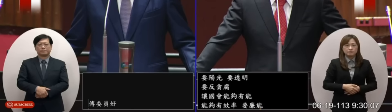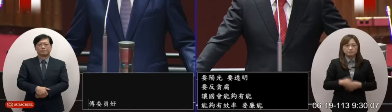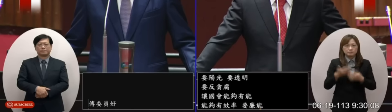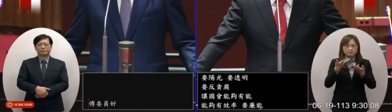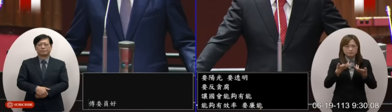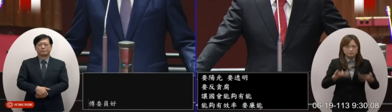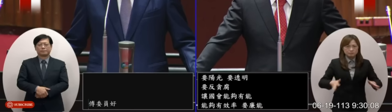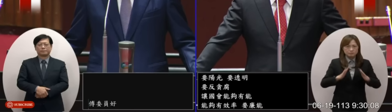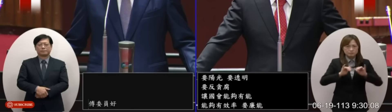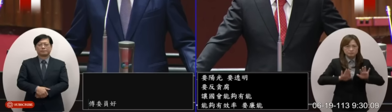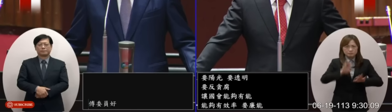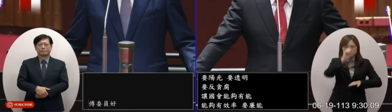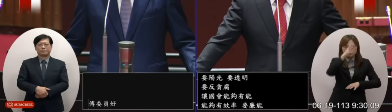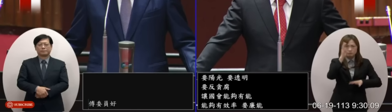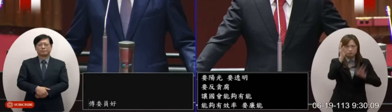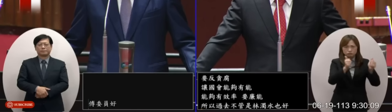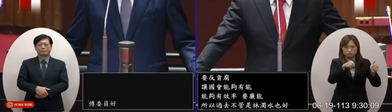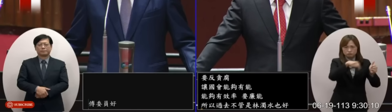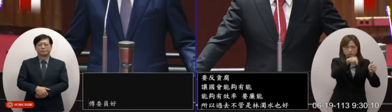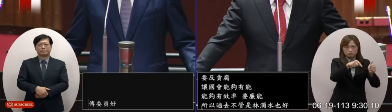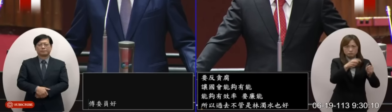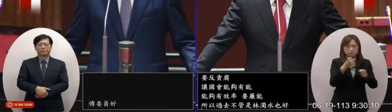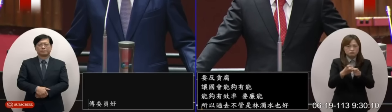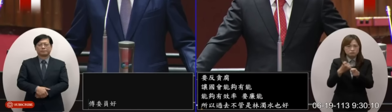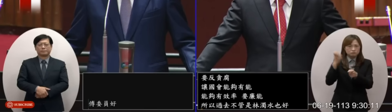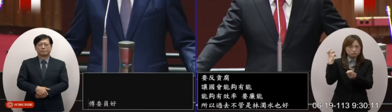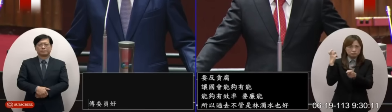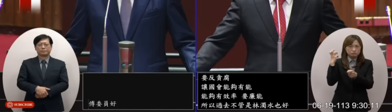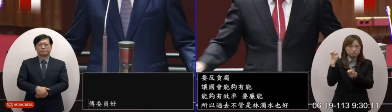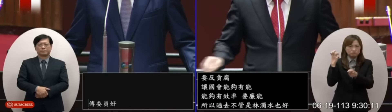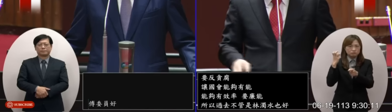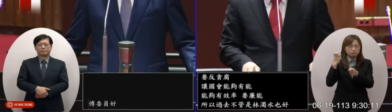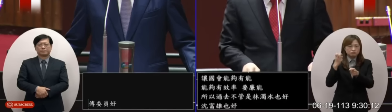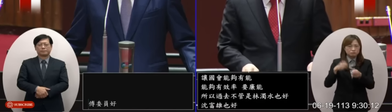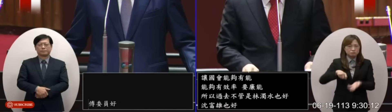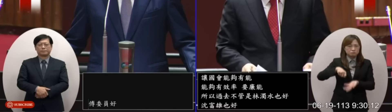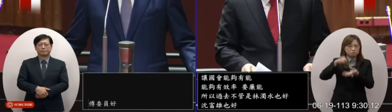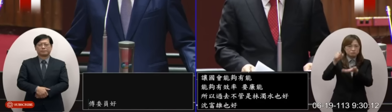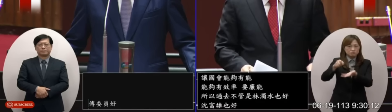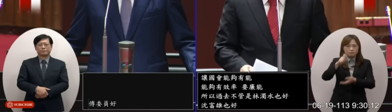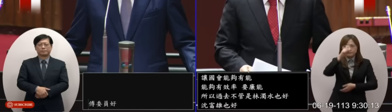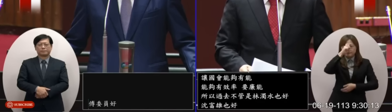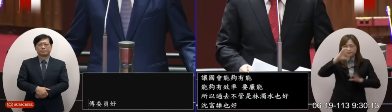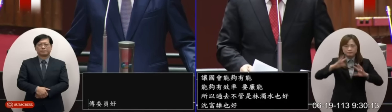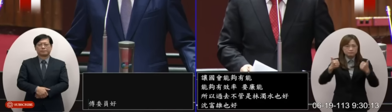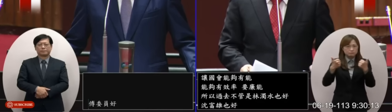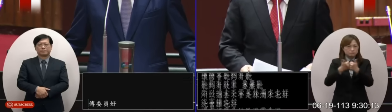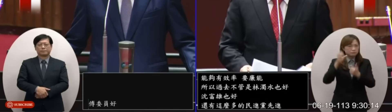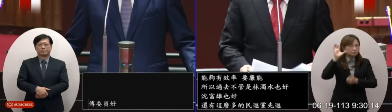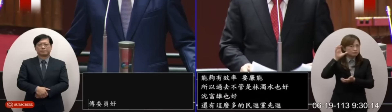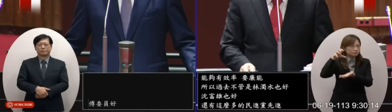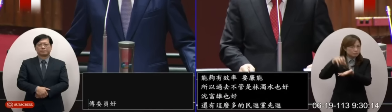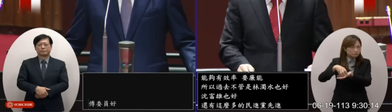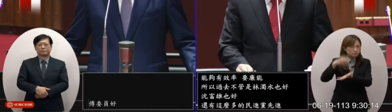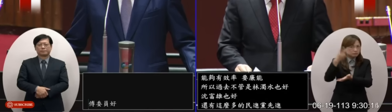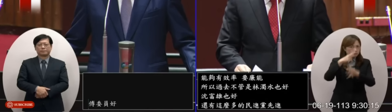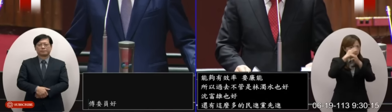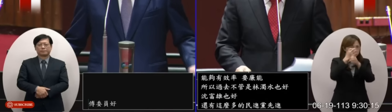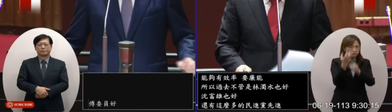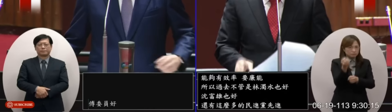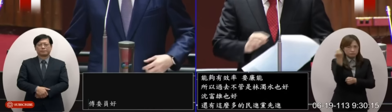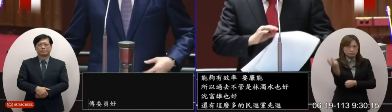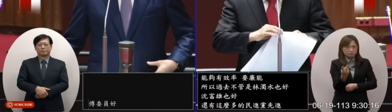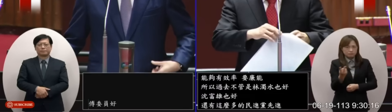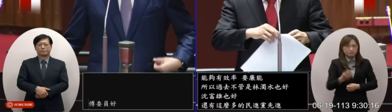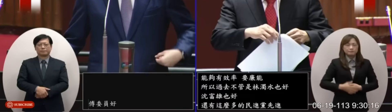进党的先进，在30年前推出希望能够有国会听证跟调查权。